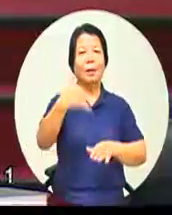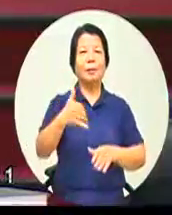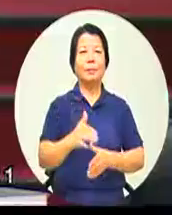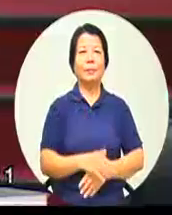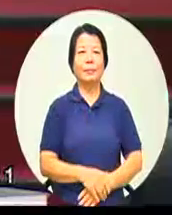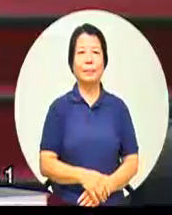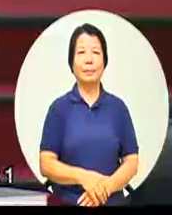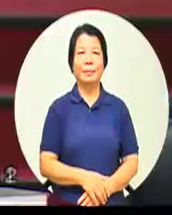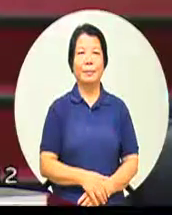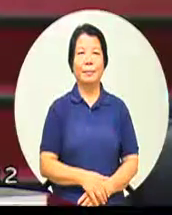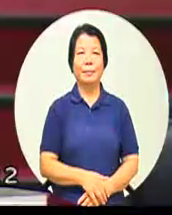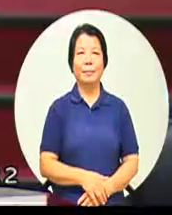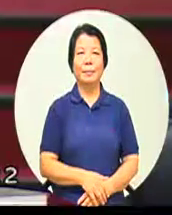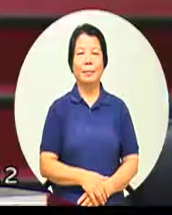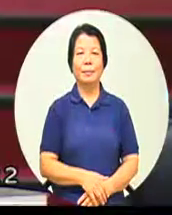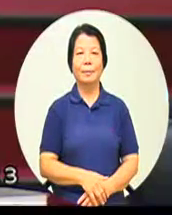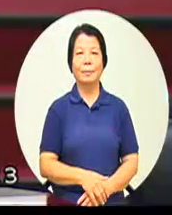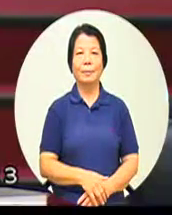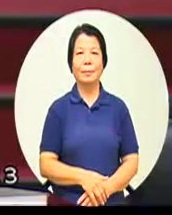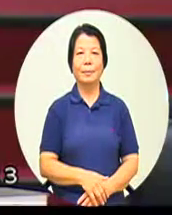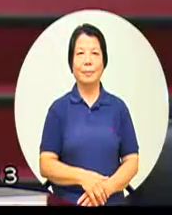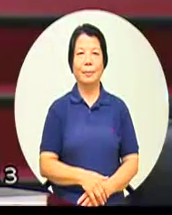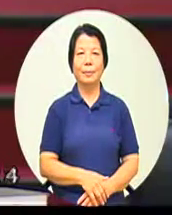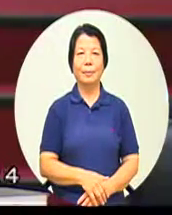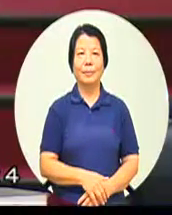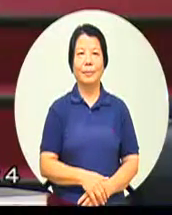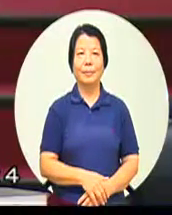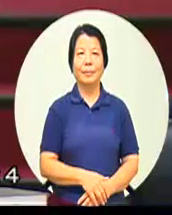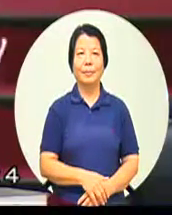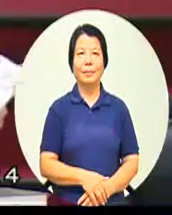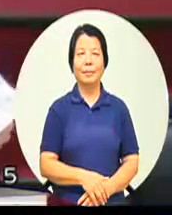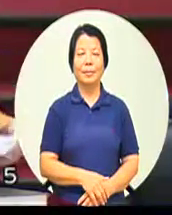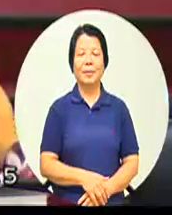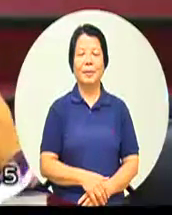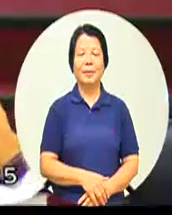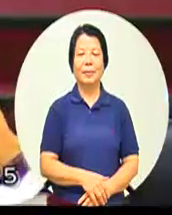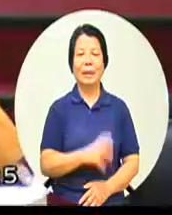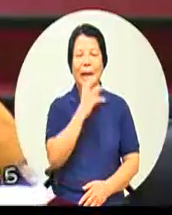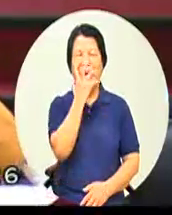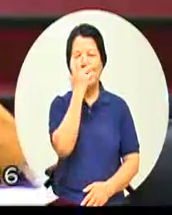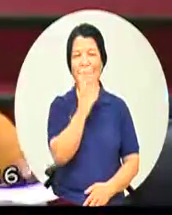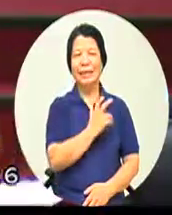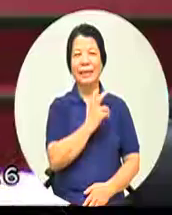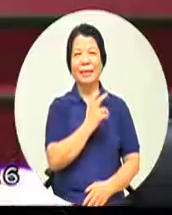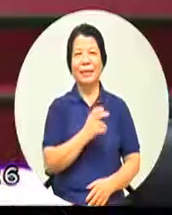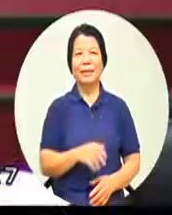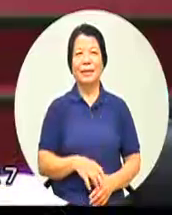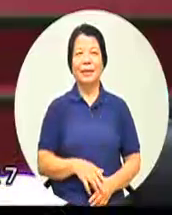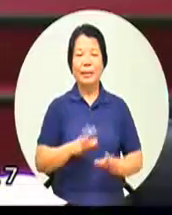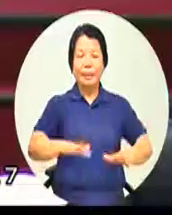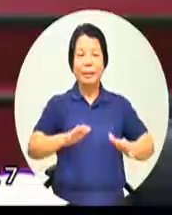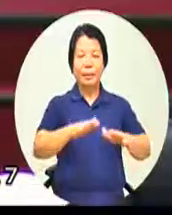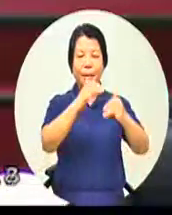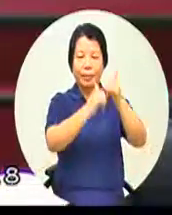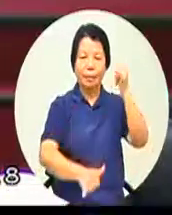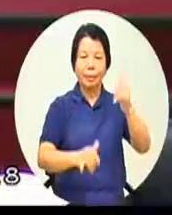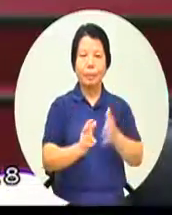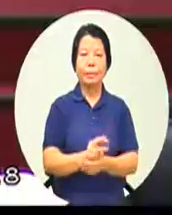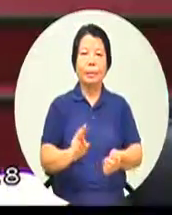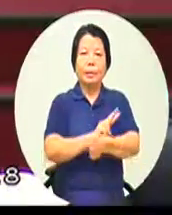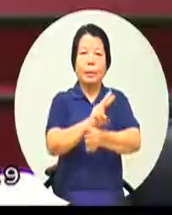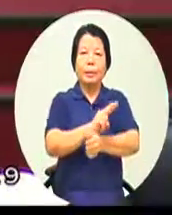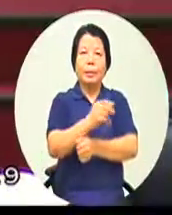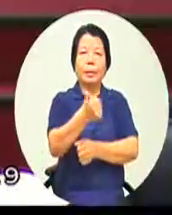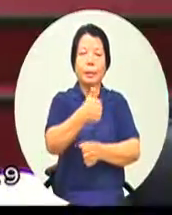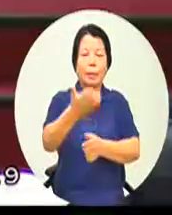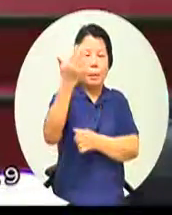还未生出来啦。 现在还未出世哦。 系呐。 哇，吃那力啊！安尼说对，我咧拢近代史来啉烧了，